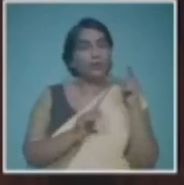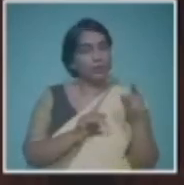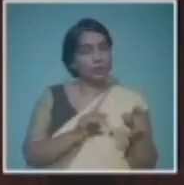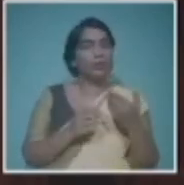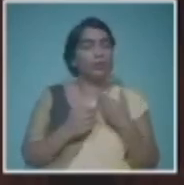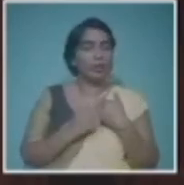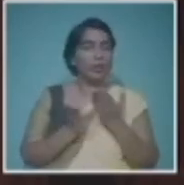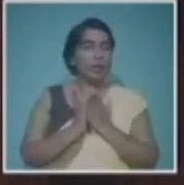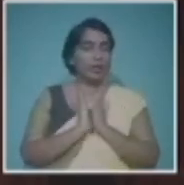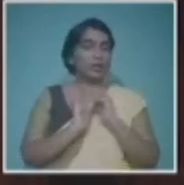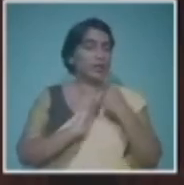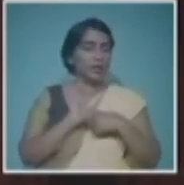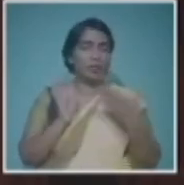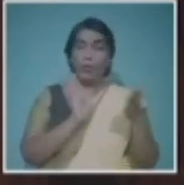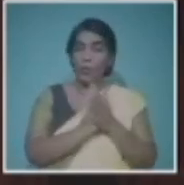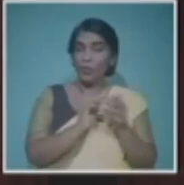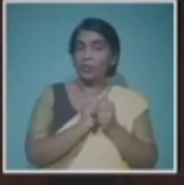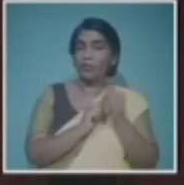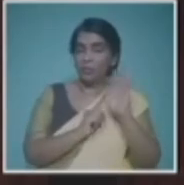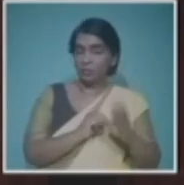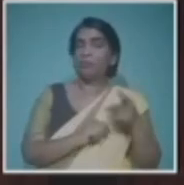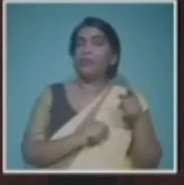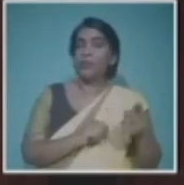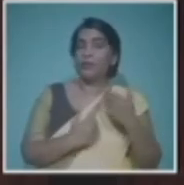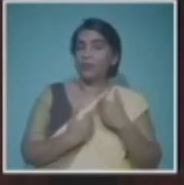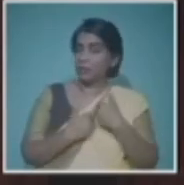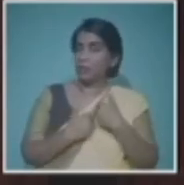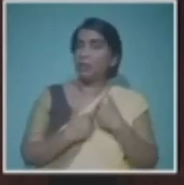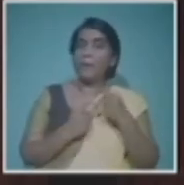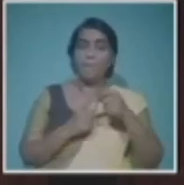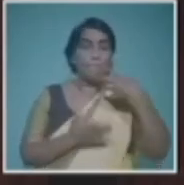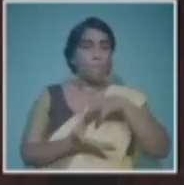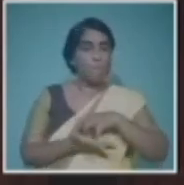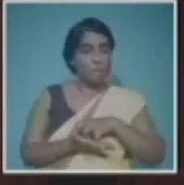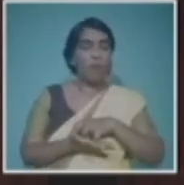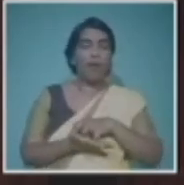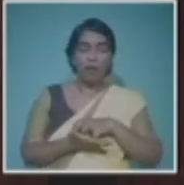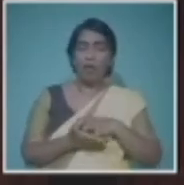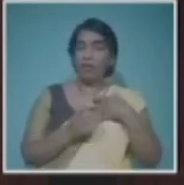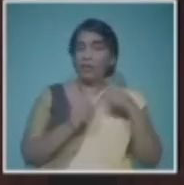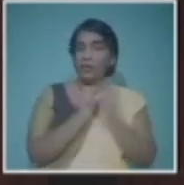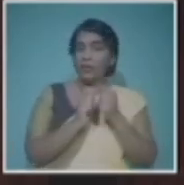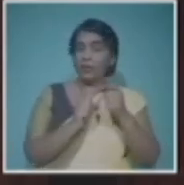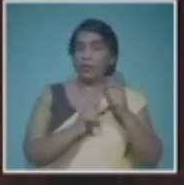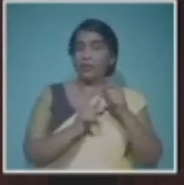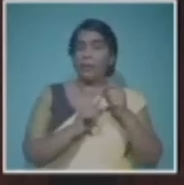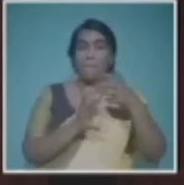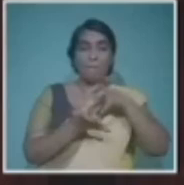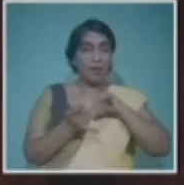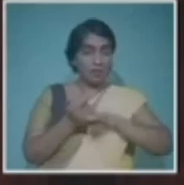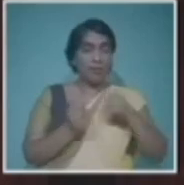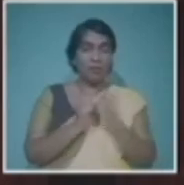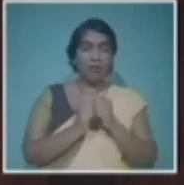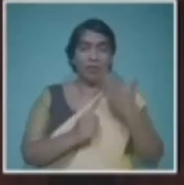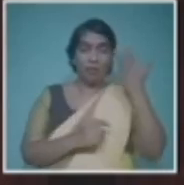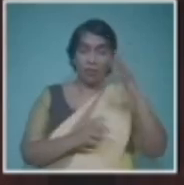අපි ඉන්දු ලංකා ගිවිසුම පක්ෂව කටයුතු කරපු කණ්ඩායමක් ඒක නිසා අපිට පළාත් සභා ක්‍රමයට පක්ෂව කටයුතු කරනකොට අපේ පක්ෂවල අයට එහෙම මරණ